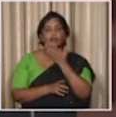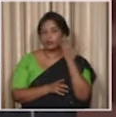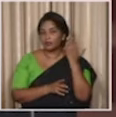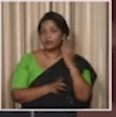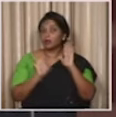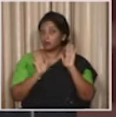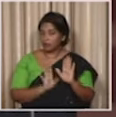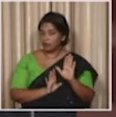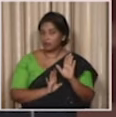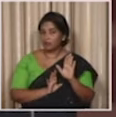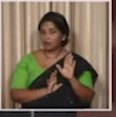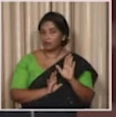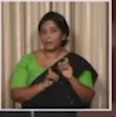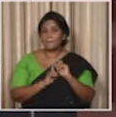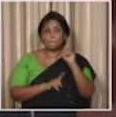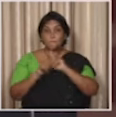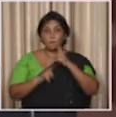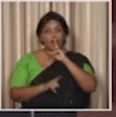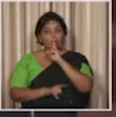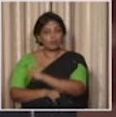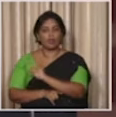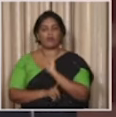බට් පාර්ලිමේන්තුවට එන්න ඕන.